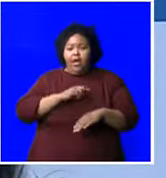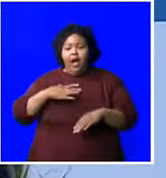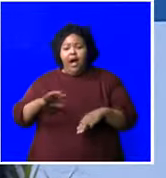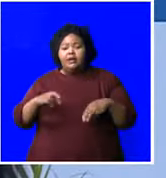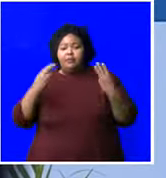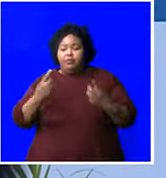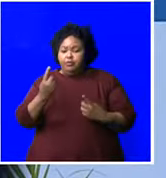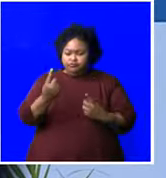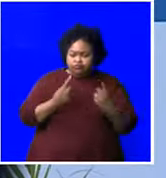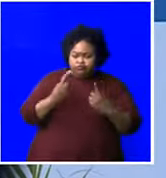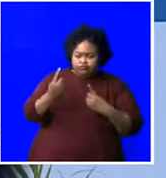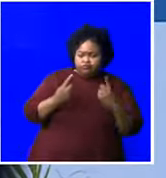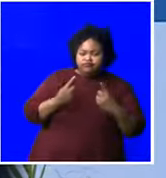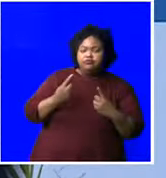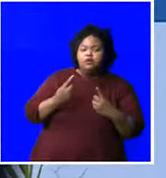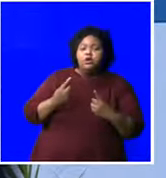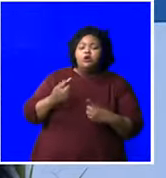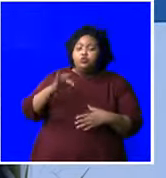maswati lamahle.